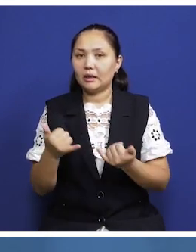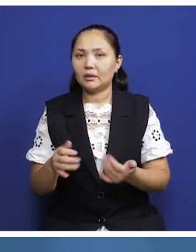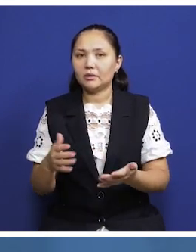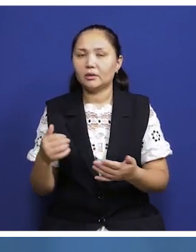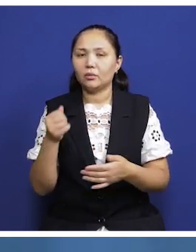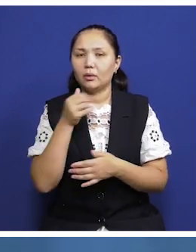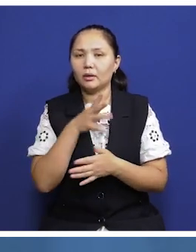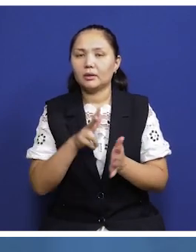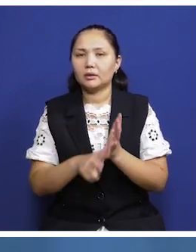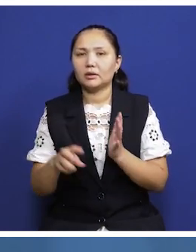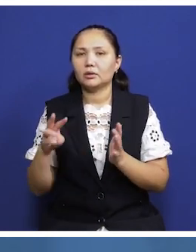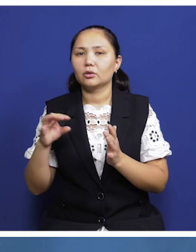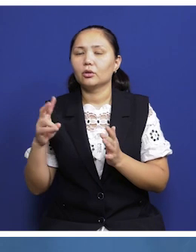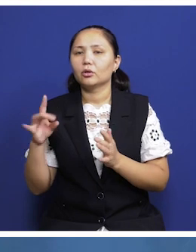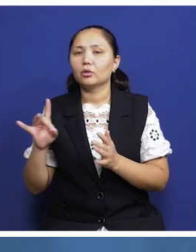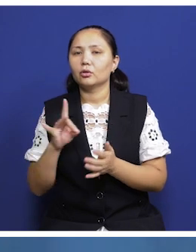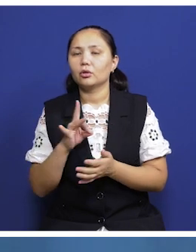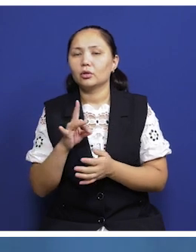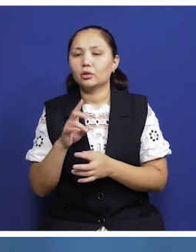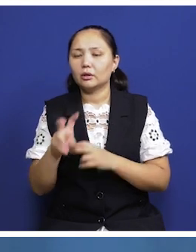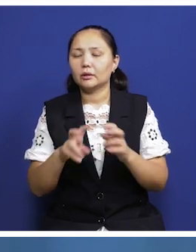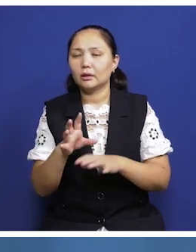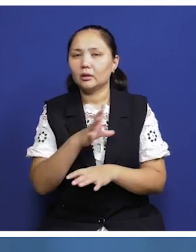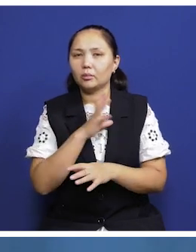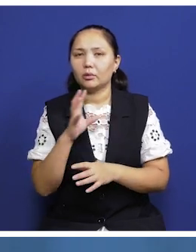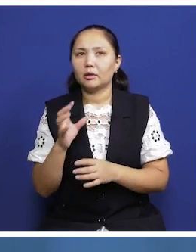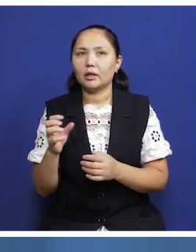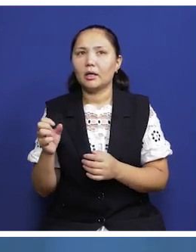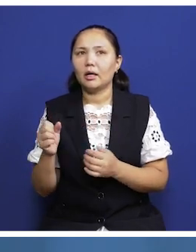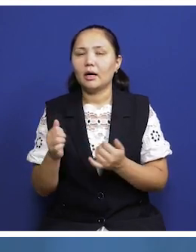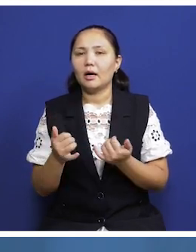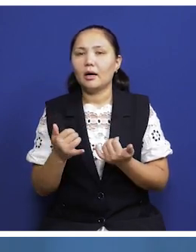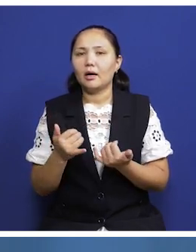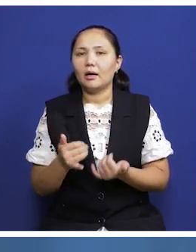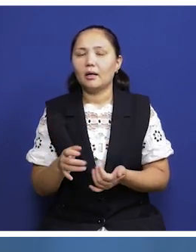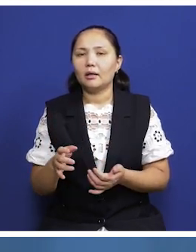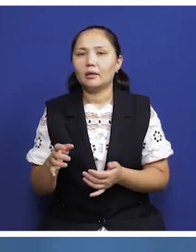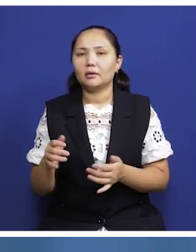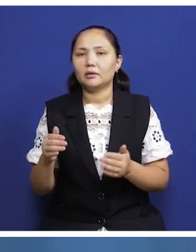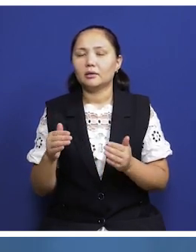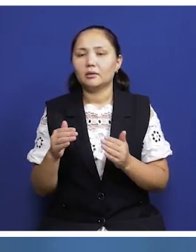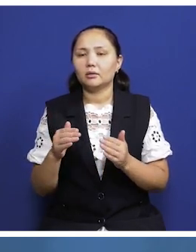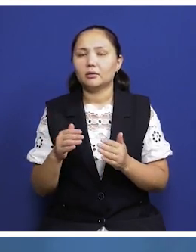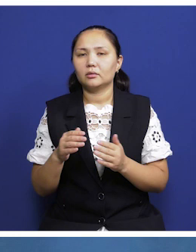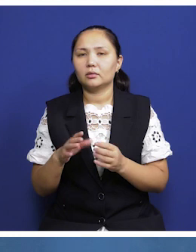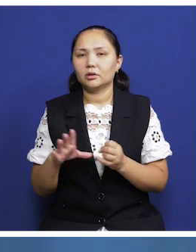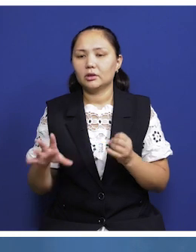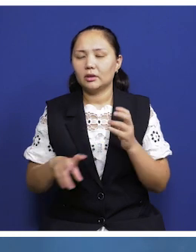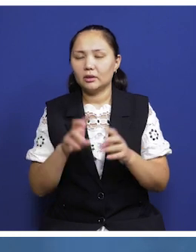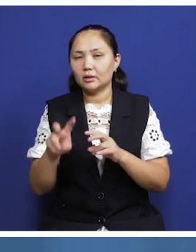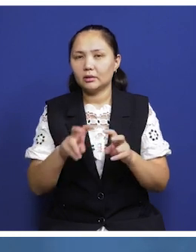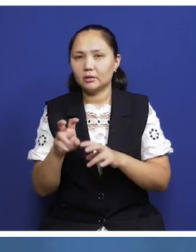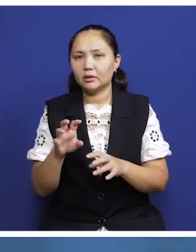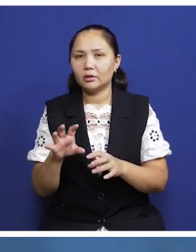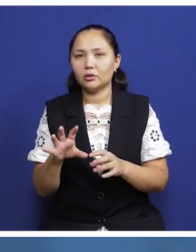бір 8 түрін анықтадық деп отыр. Сол шіркейлердің кейбіреулері әлі белгіленбеген жерде, сондай да ол болды. Бірақ зерттеу әлі